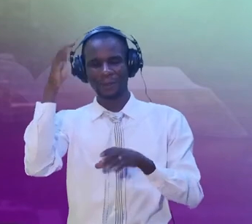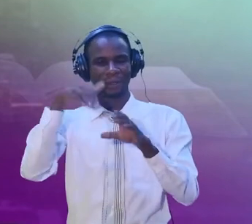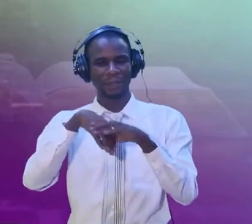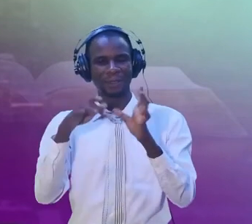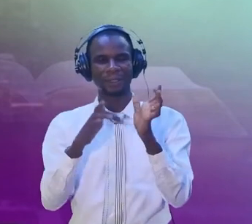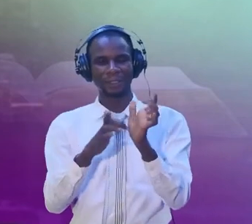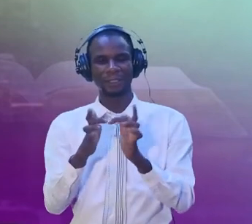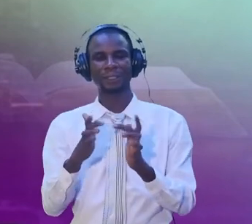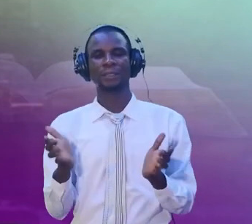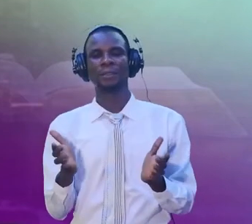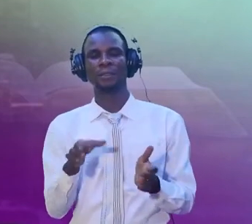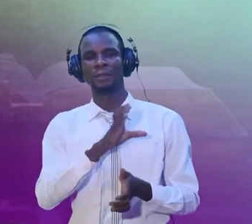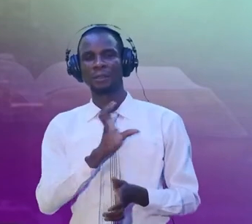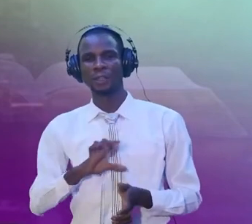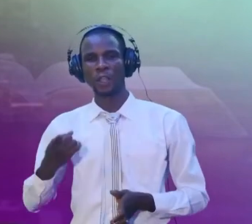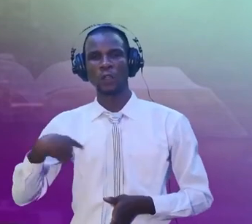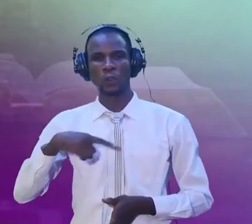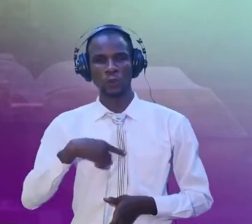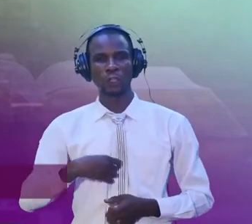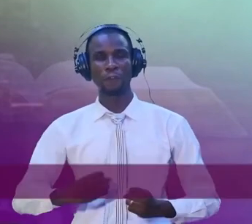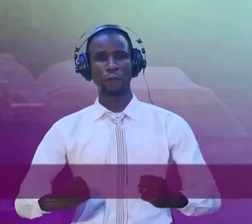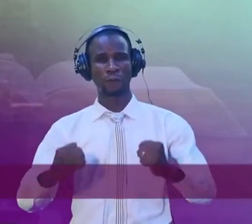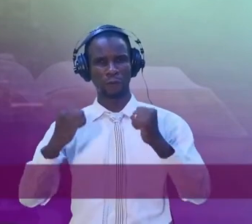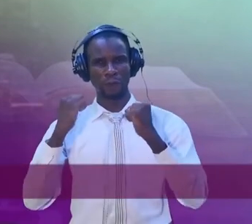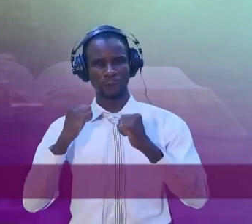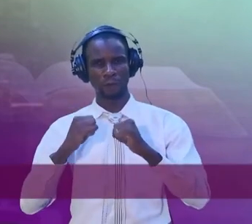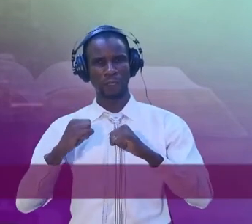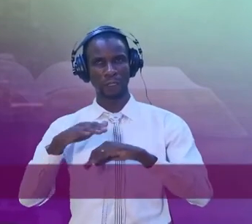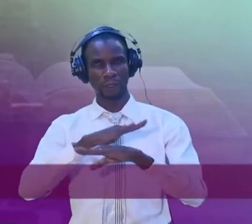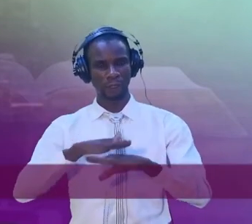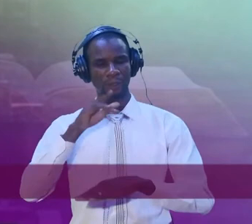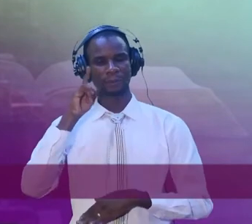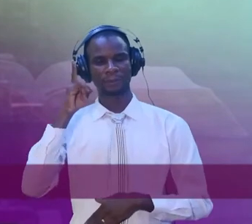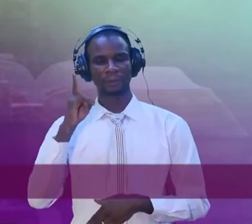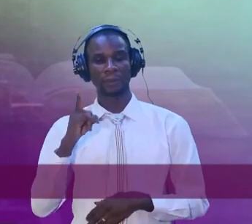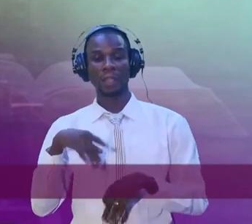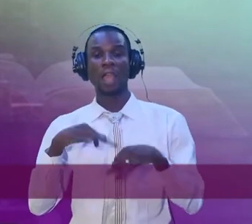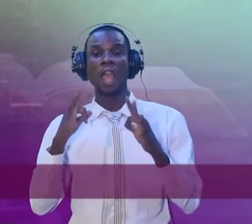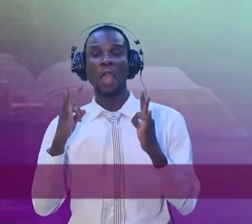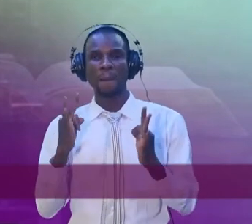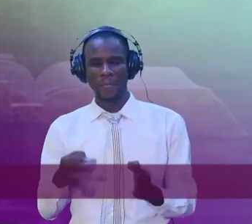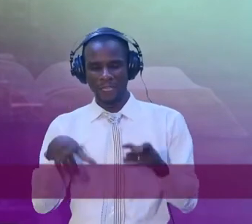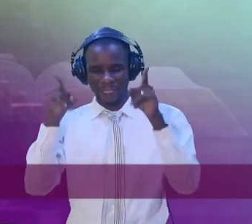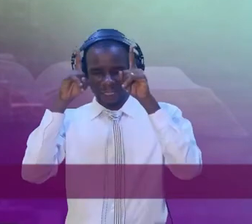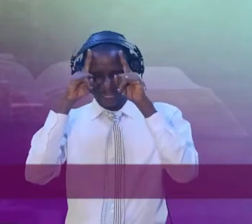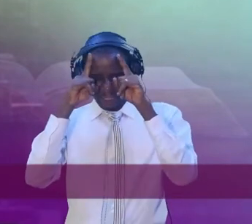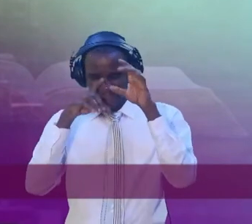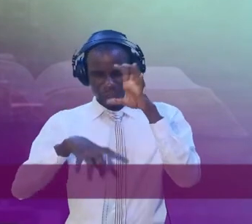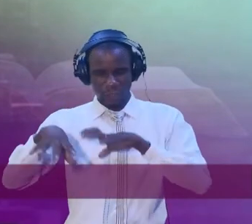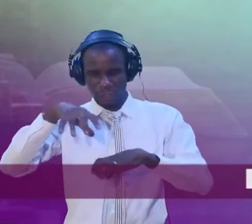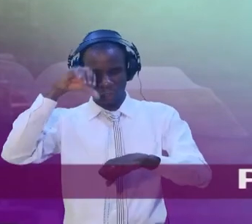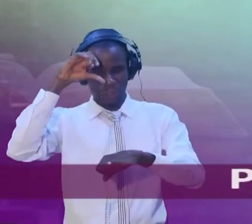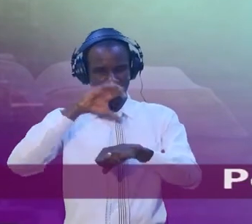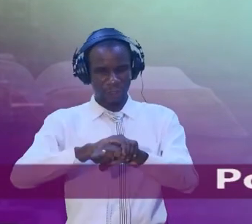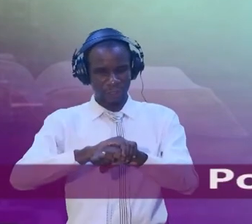ninapoona. Naamini kwamba katika Kristo tumepata mamlaka.